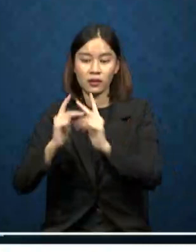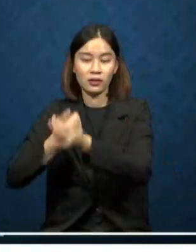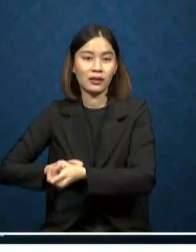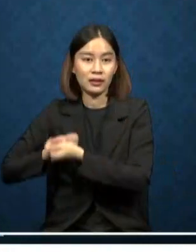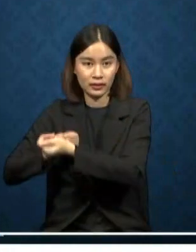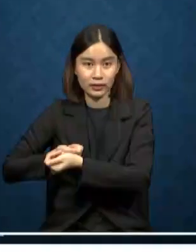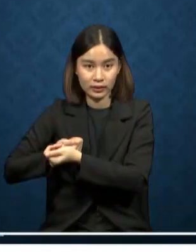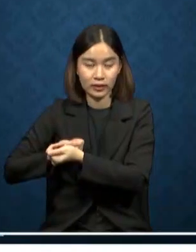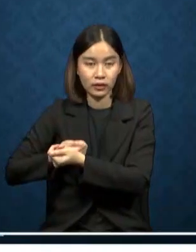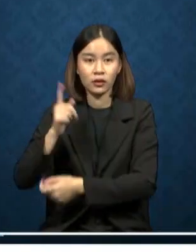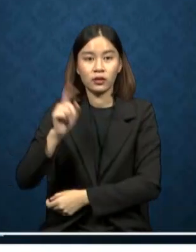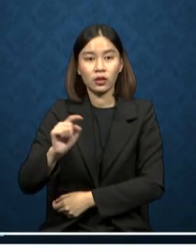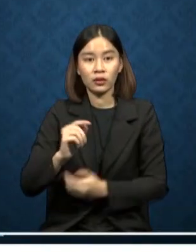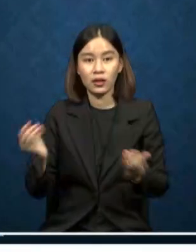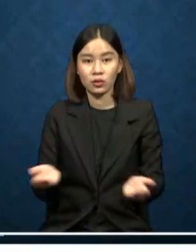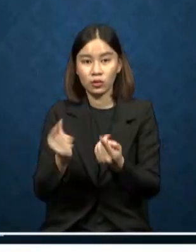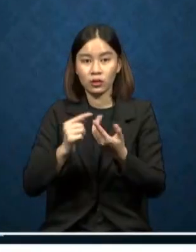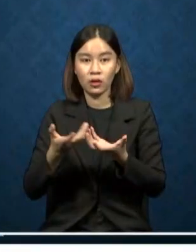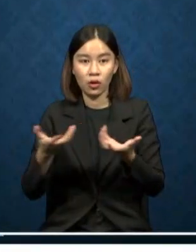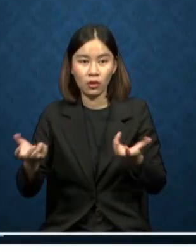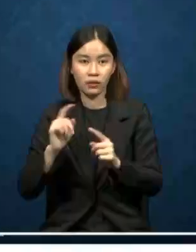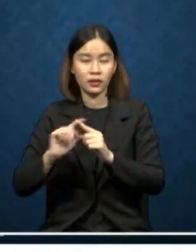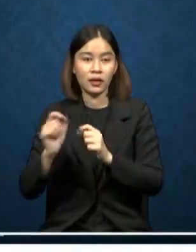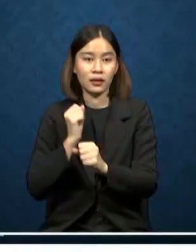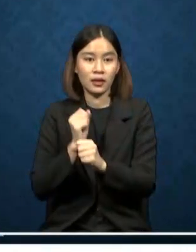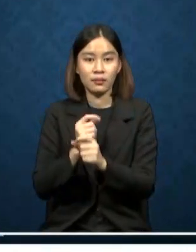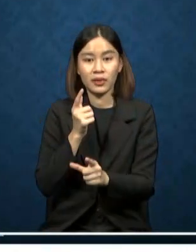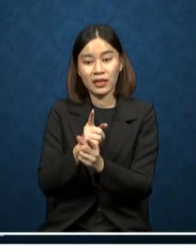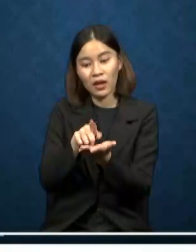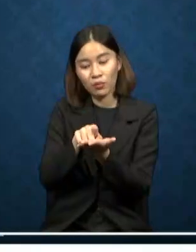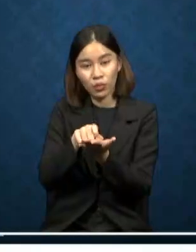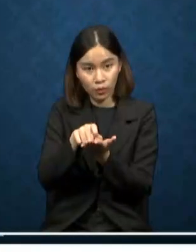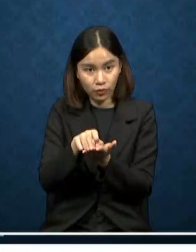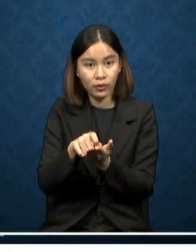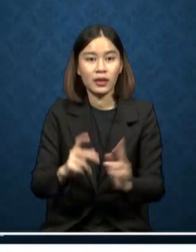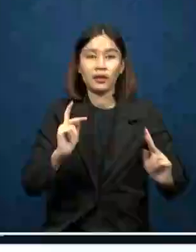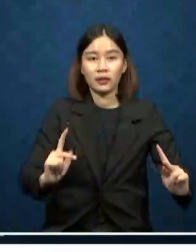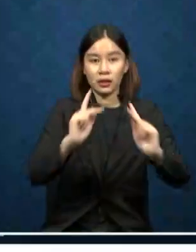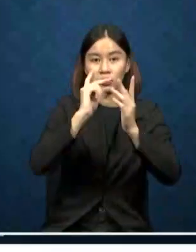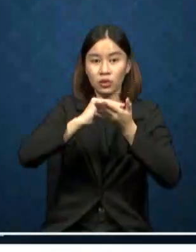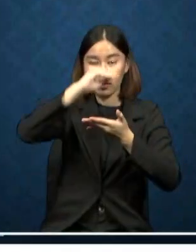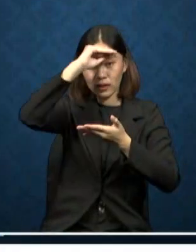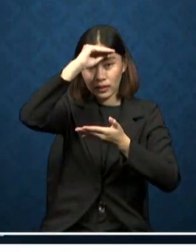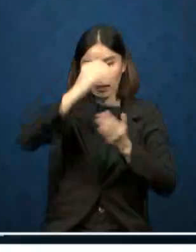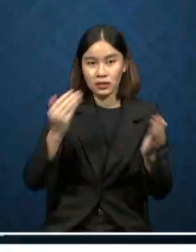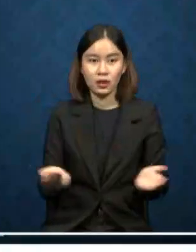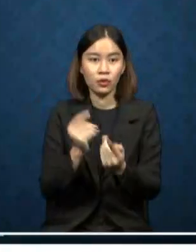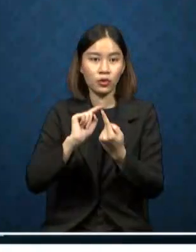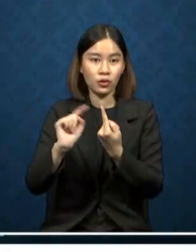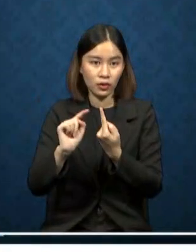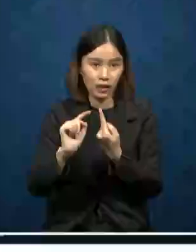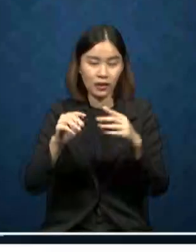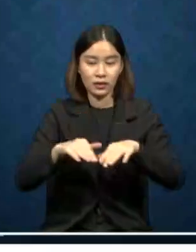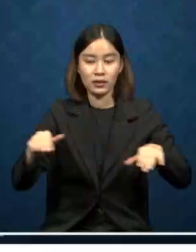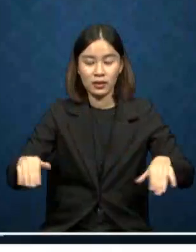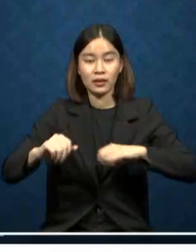สหกรณ์ควรส่งเสริมด้านอุปกรณ์ที่ใช้ในการเลี้ยงไหมและกระทรวงศึกษาธิการให้การส่งเสริมเด็ก